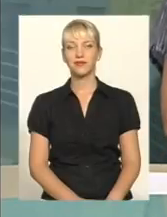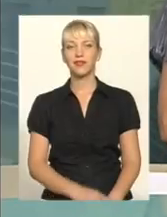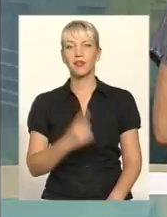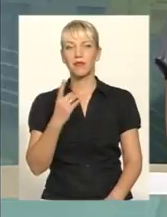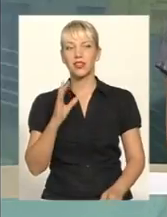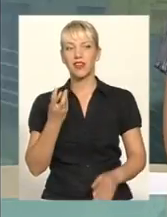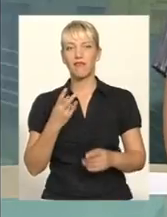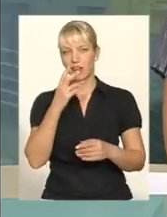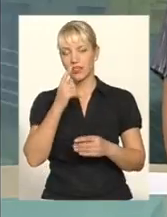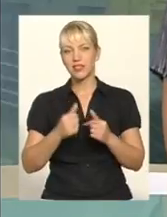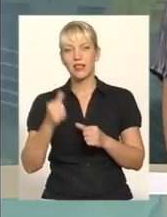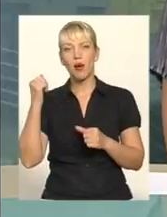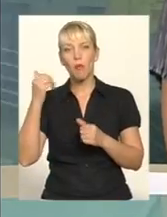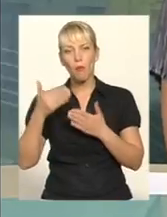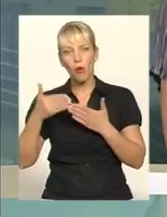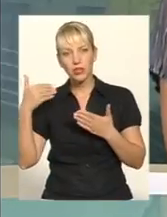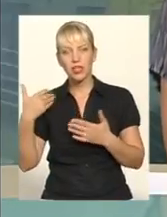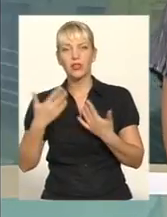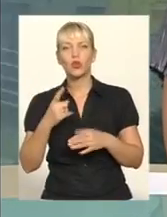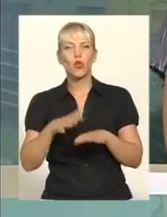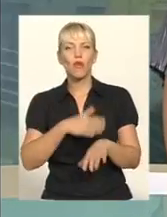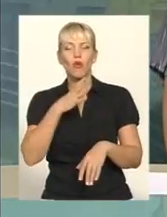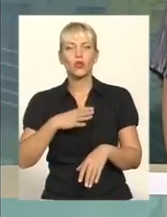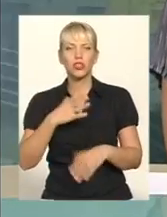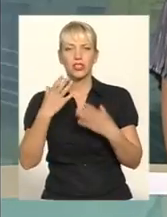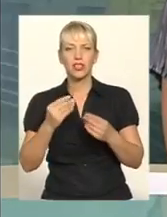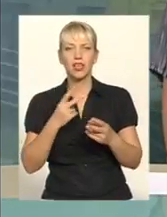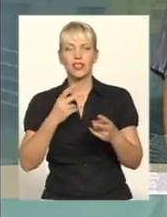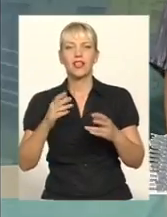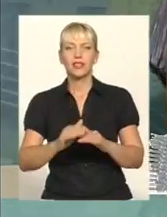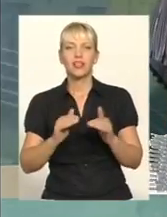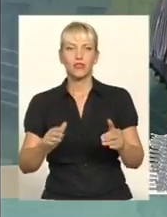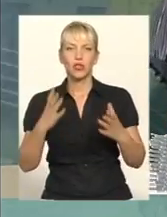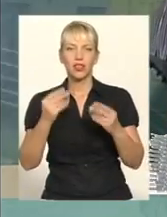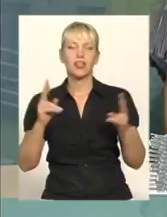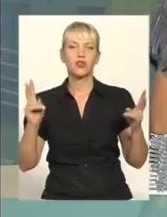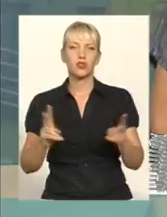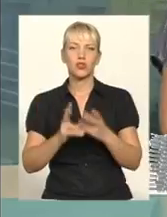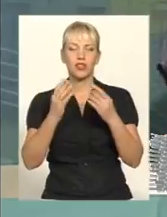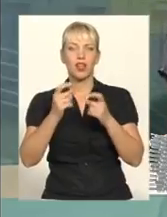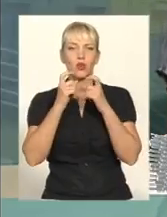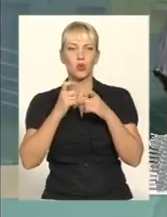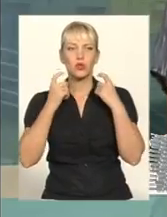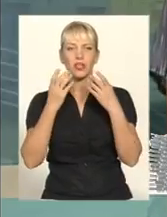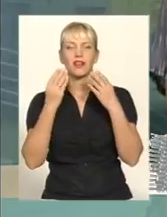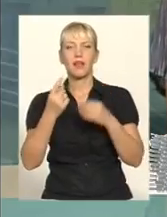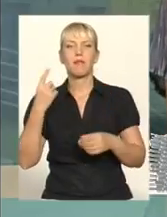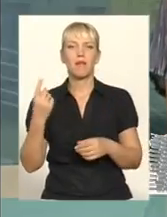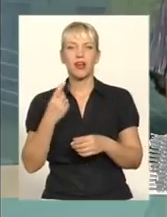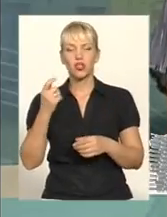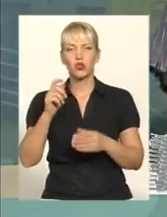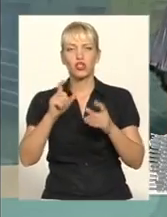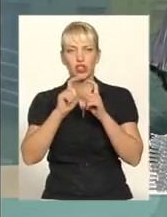1 вересня позаду. Довгоочікуваний день для дітвори, день зустрічей, день усмішок, день першого шкільного